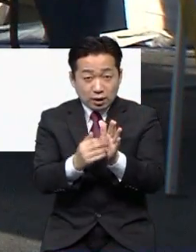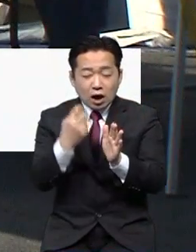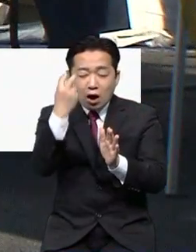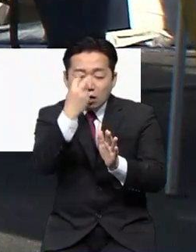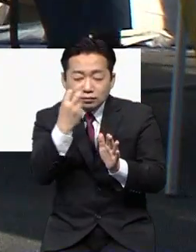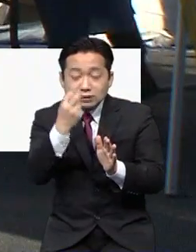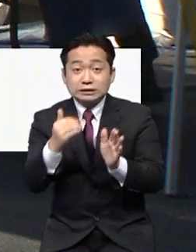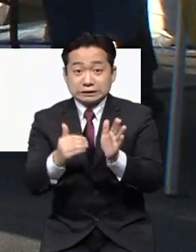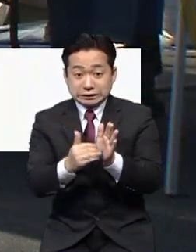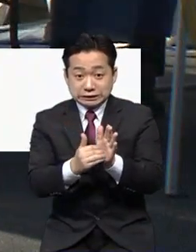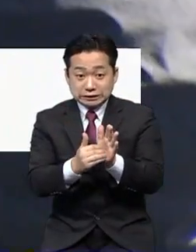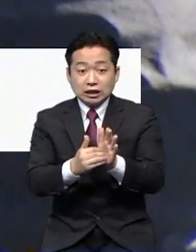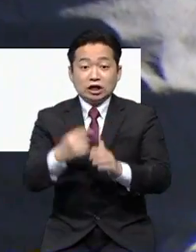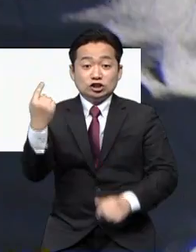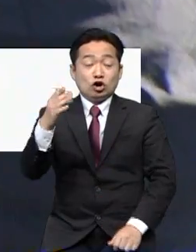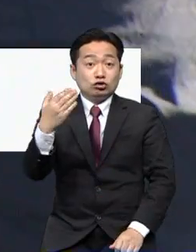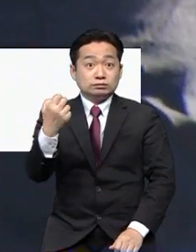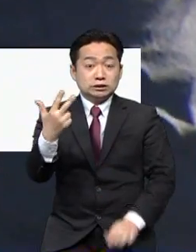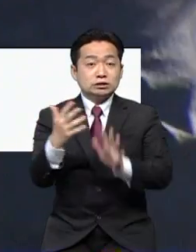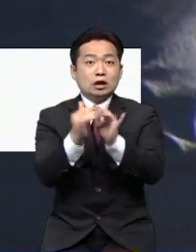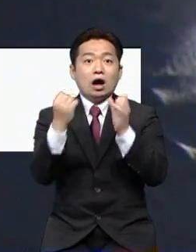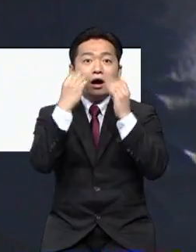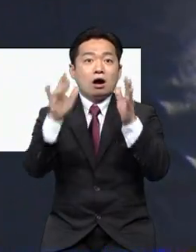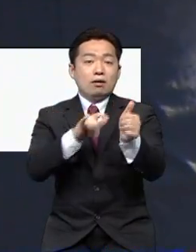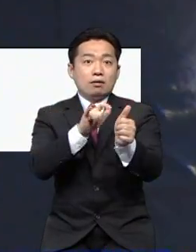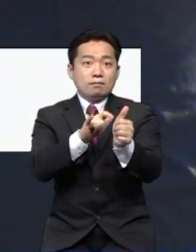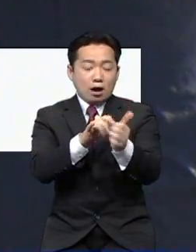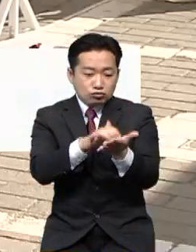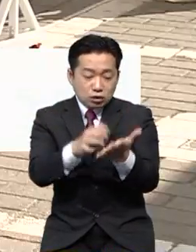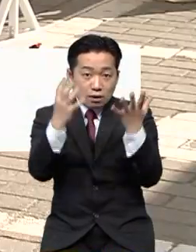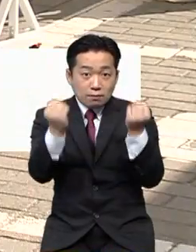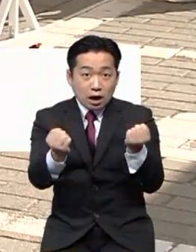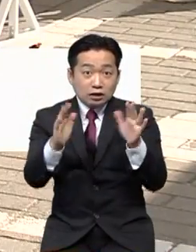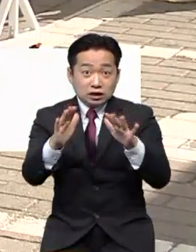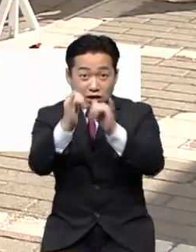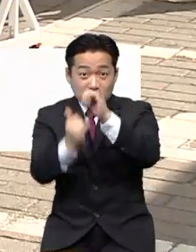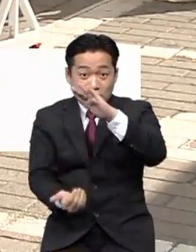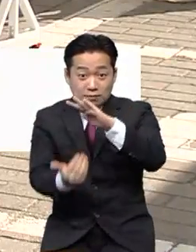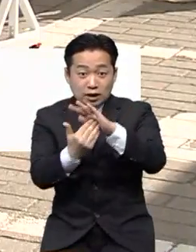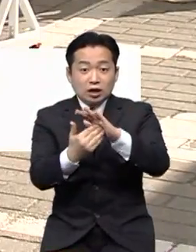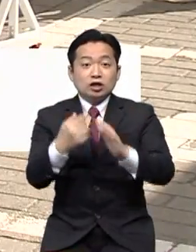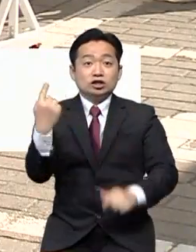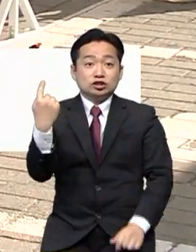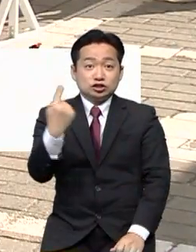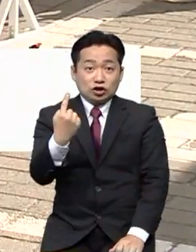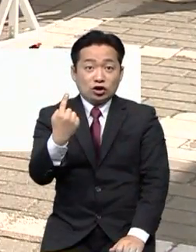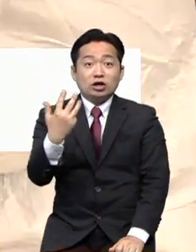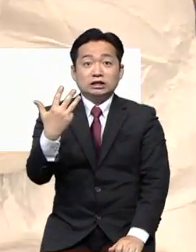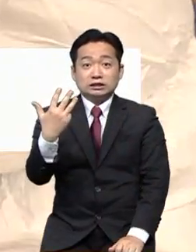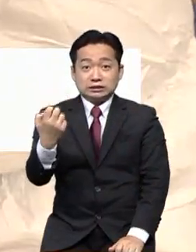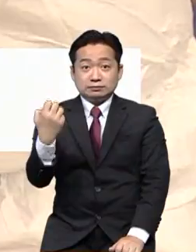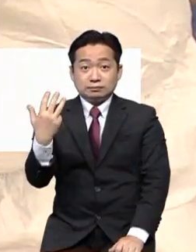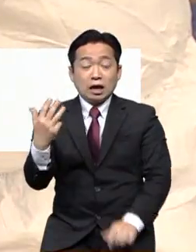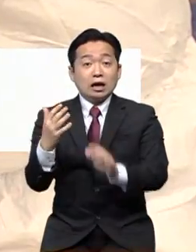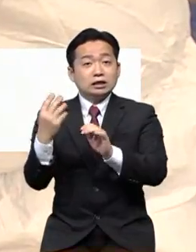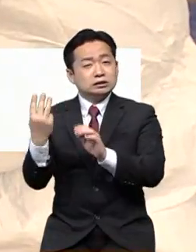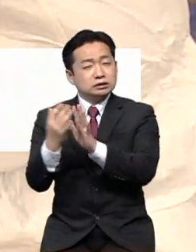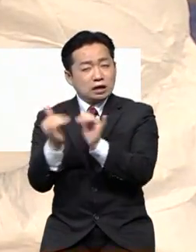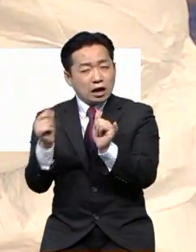최다인 1,097명이 신규 확진 판정을 받으며 지금까지 최다 기록인 1,078명을 나흘 만에